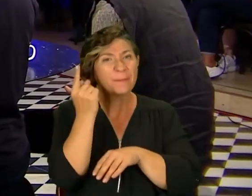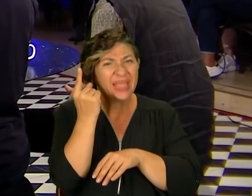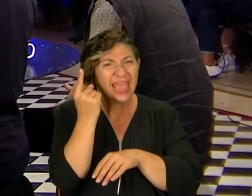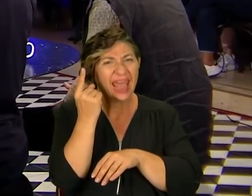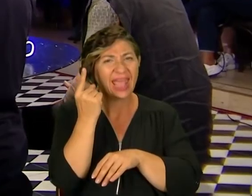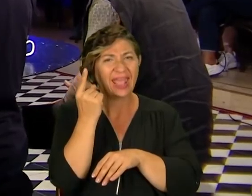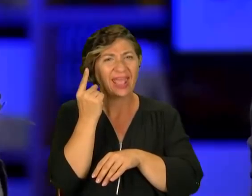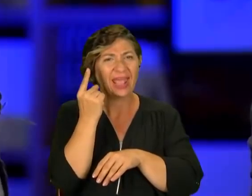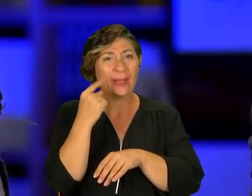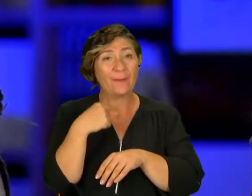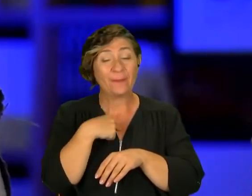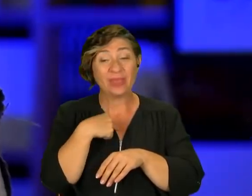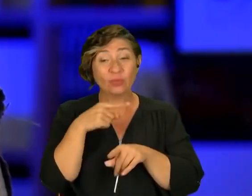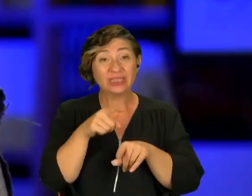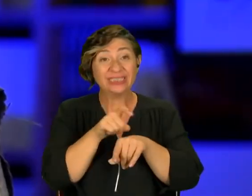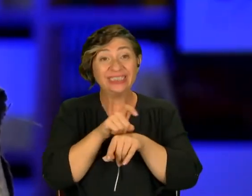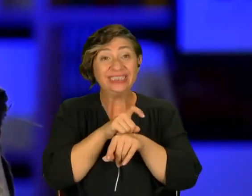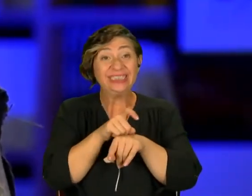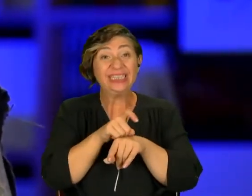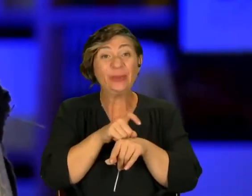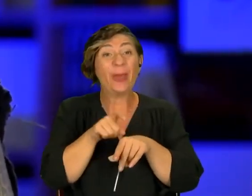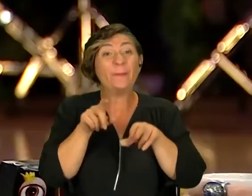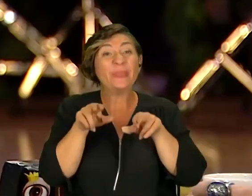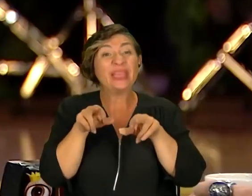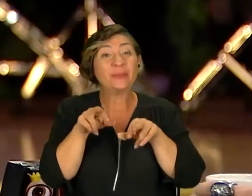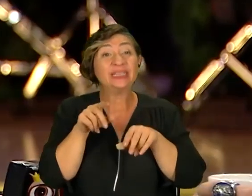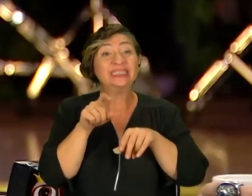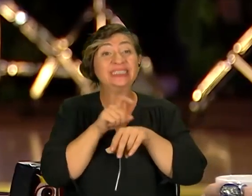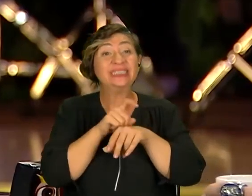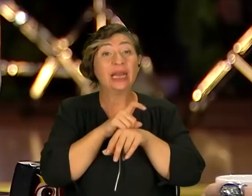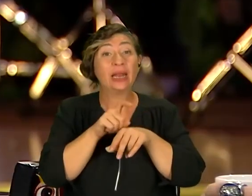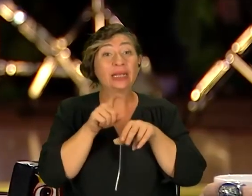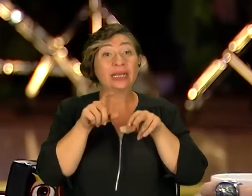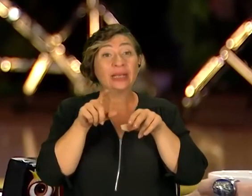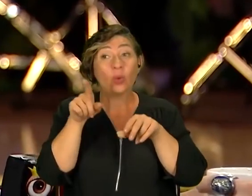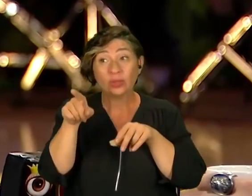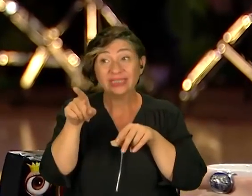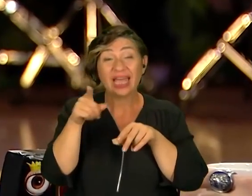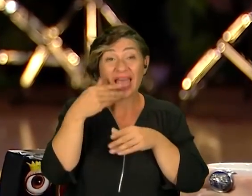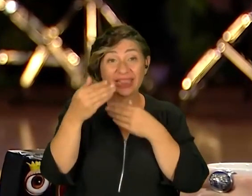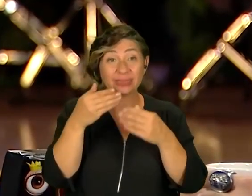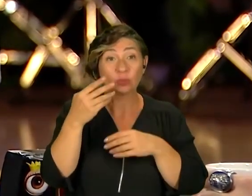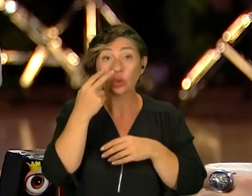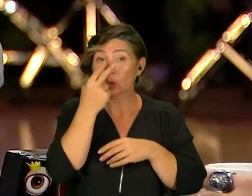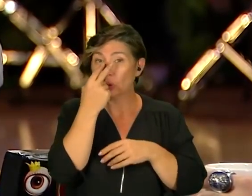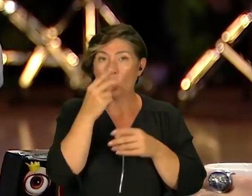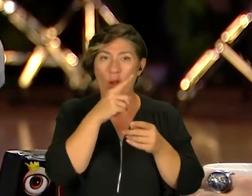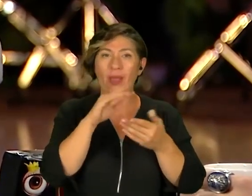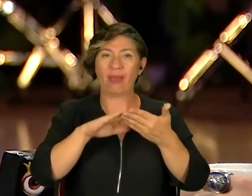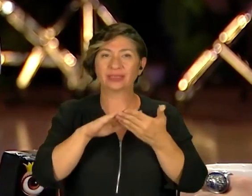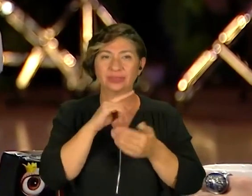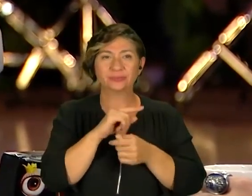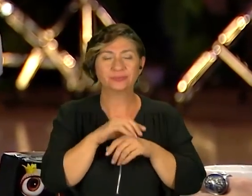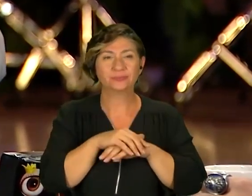keresinde benim buna sinirlenmem gibi sinirlenen bir insanla tanıştım. O sana anlattım, görmeyen bir